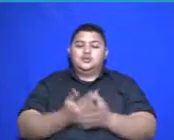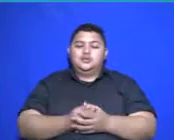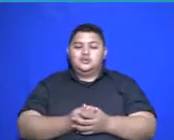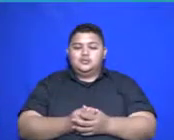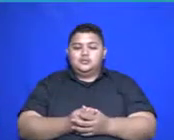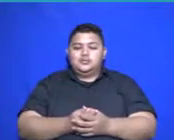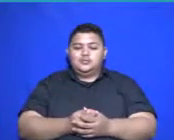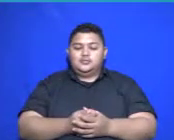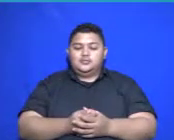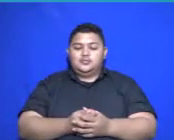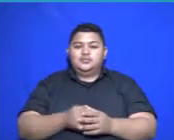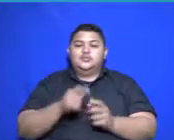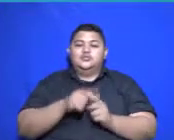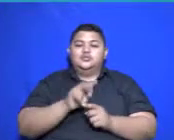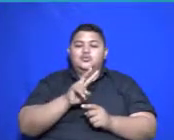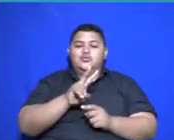2018 sekarang targetnya